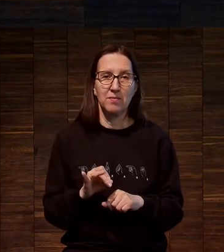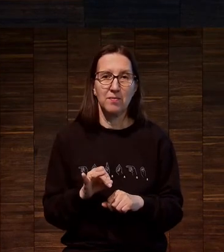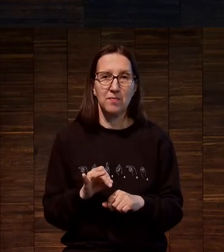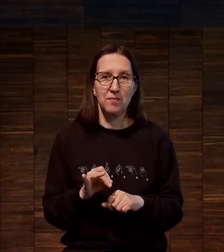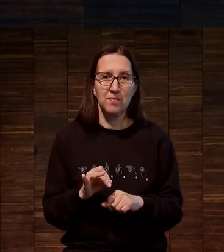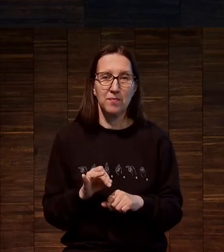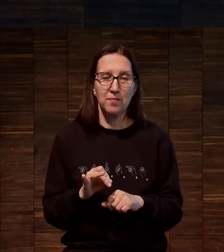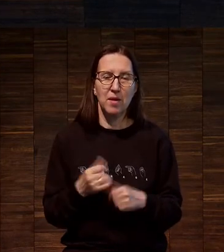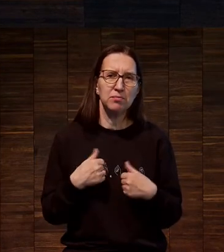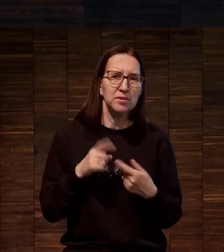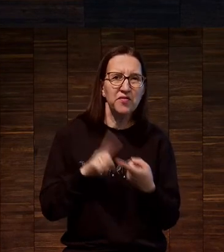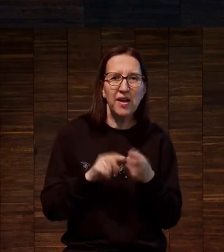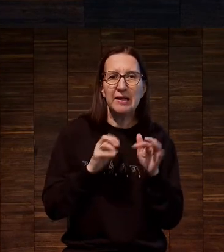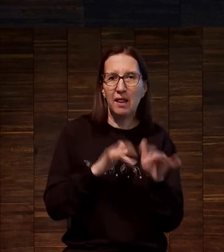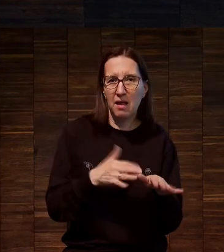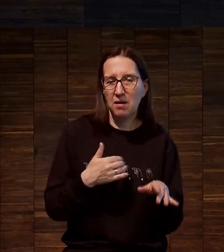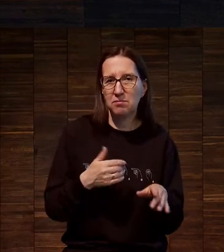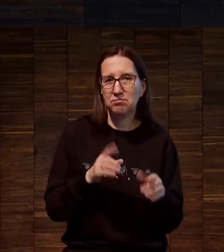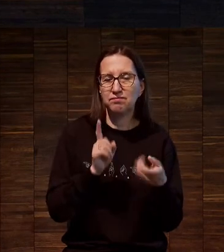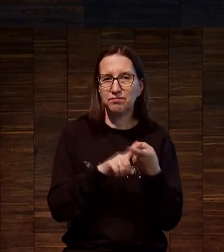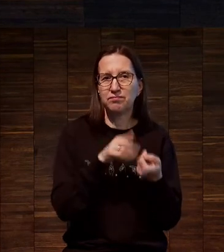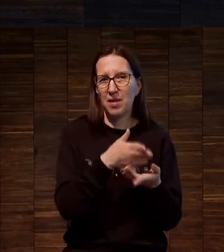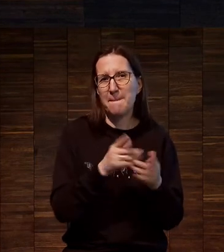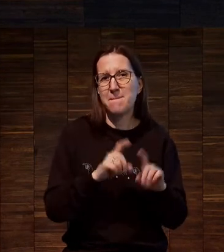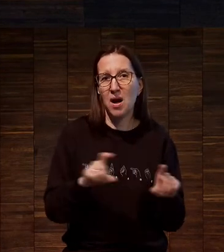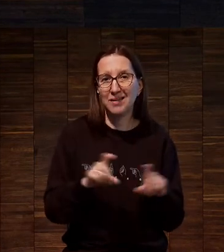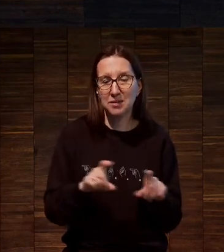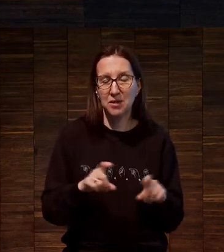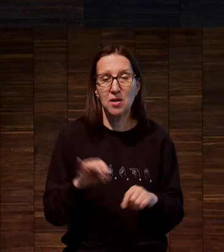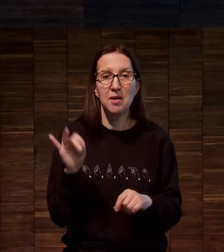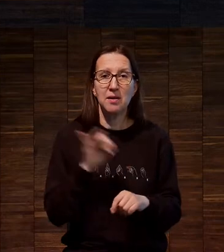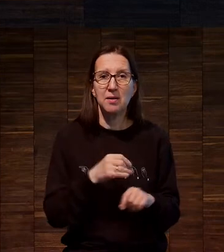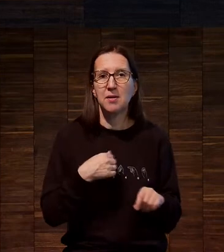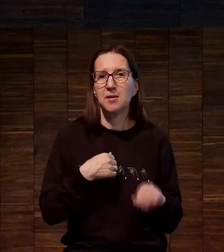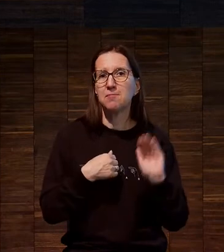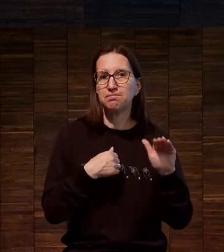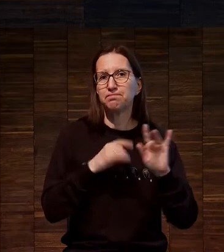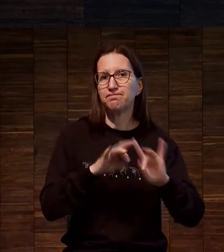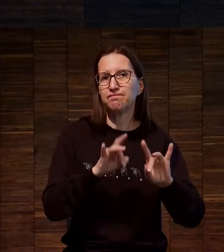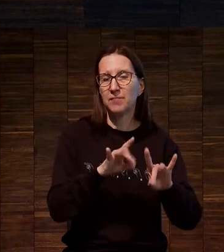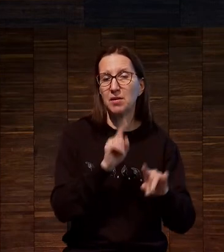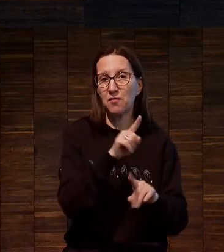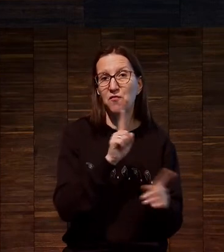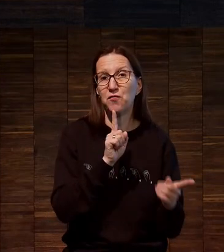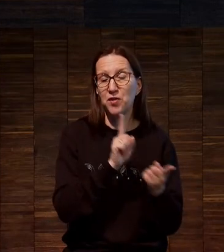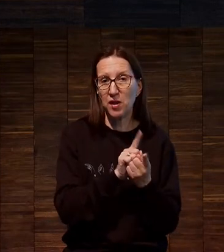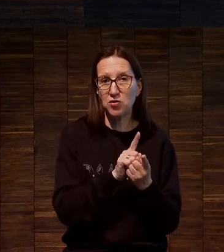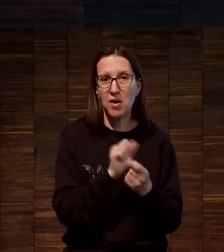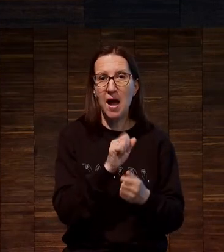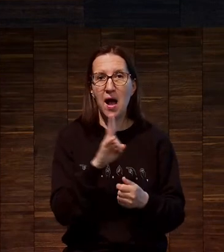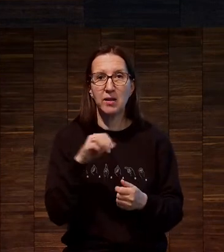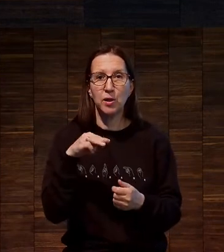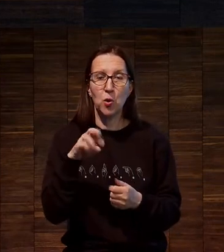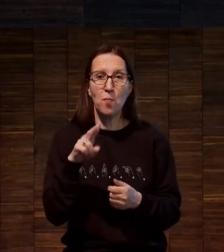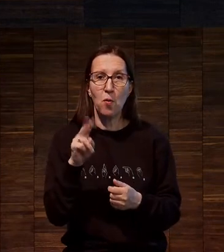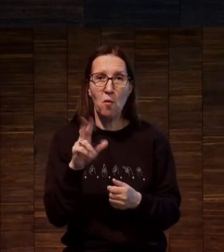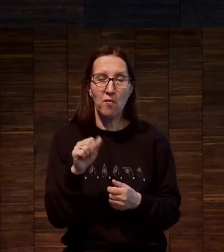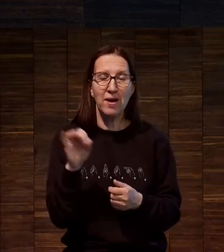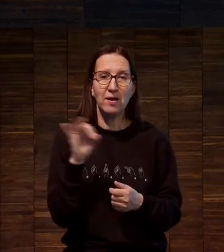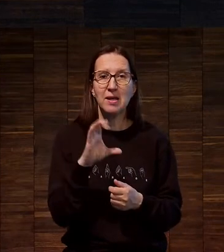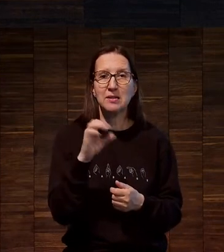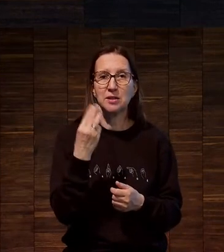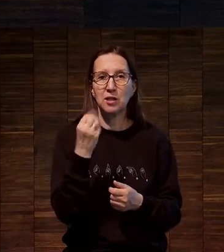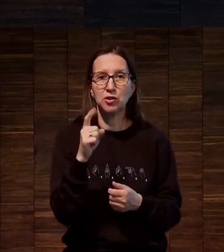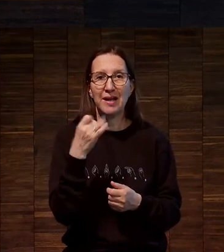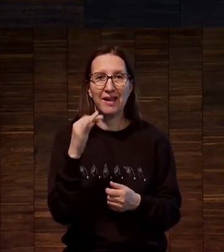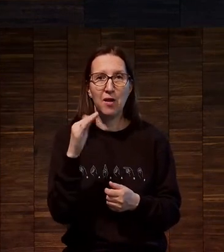по каким-то делам, касающимся магазина, и рассказала на встрече с Анной Тропковой и Сашей Хейфиц, что мне